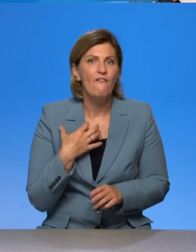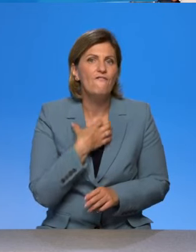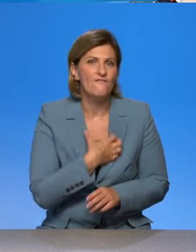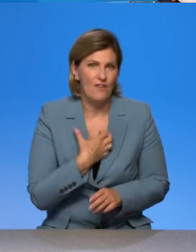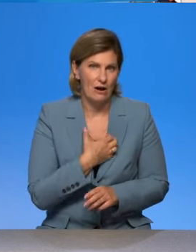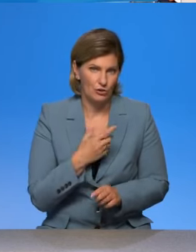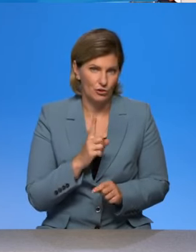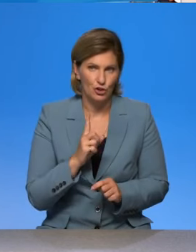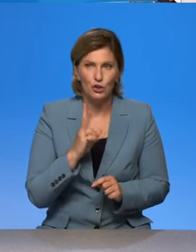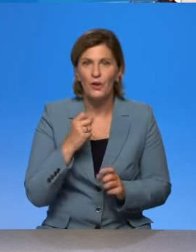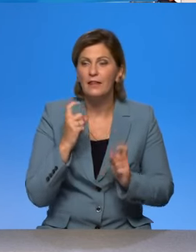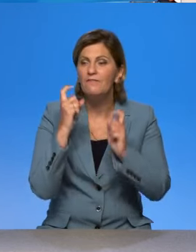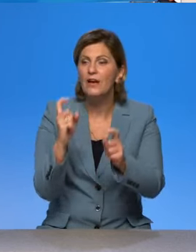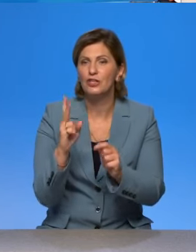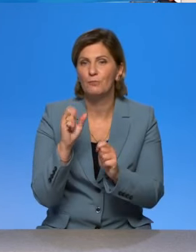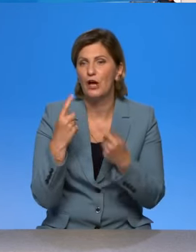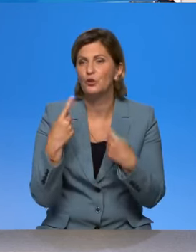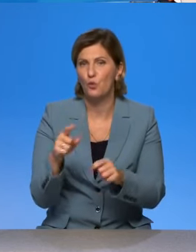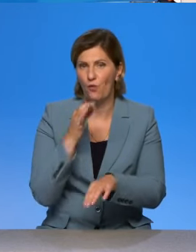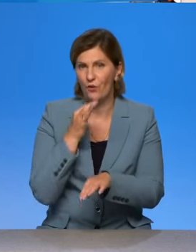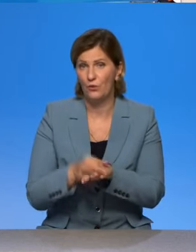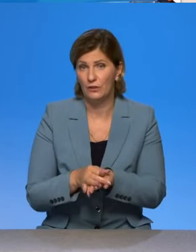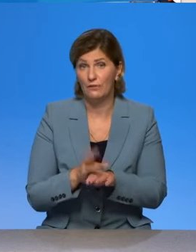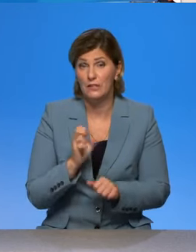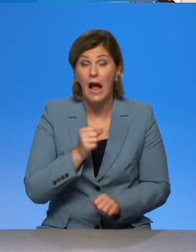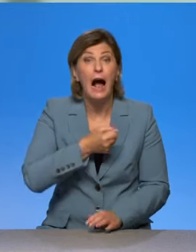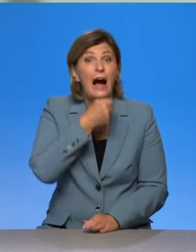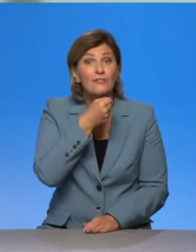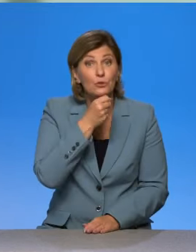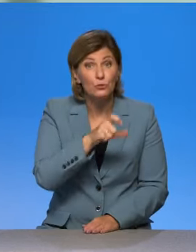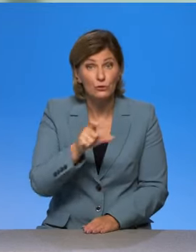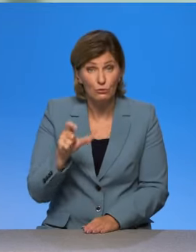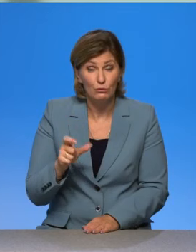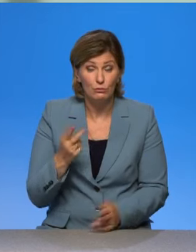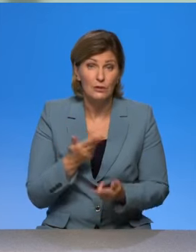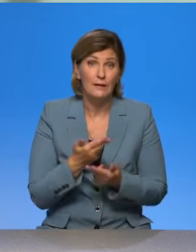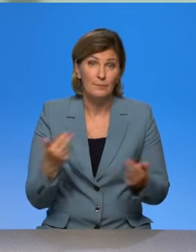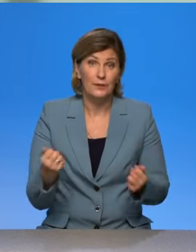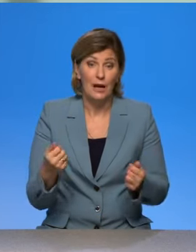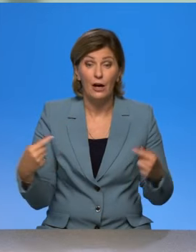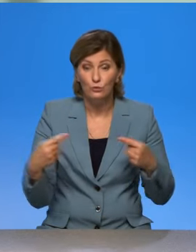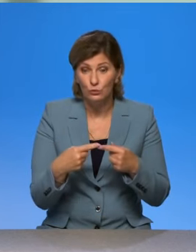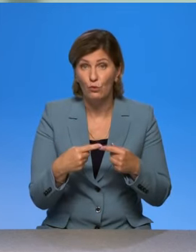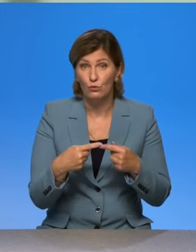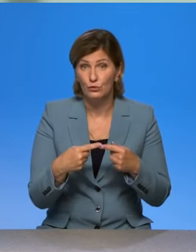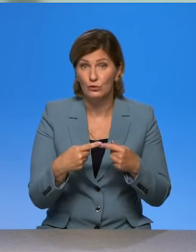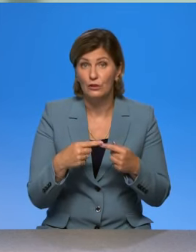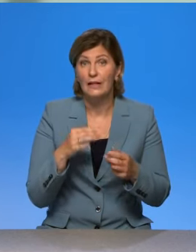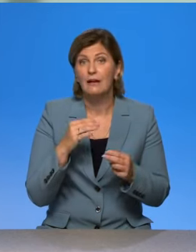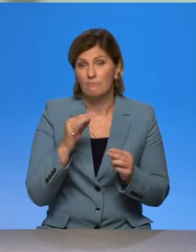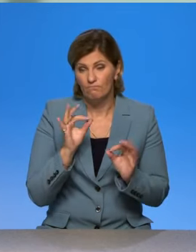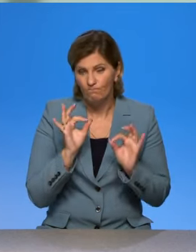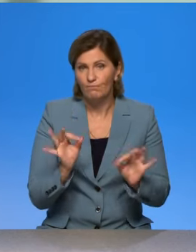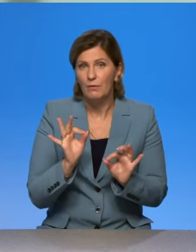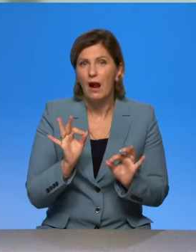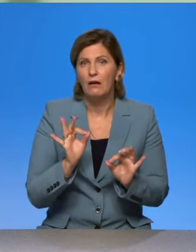перекидываем на кого-то другого эту ответственность. Вот. А старшие люди, да, вполне четко, конкретно и трезво оценивают